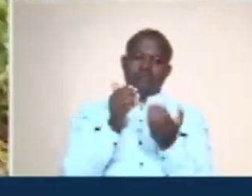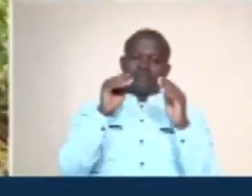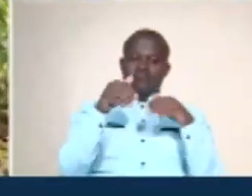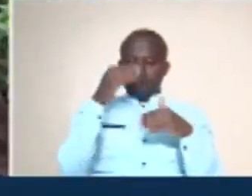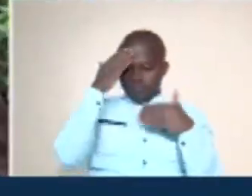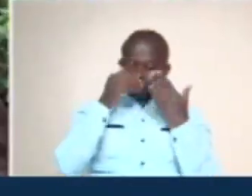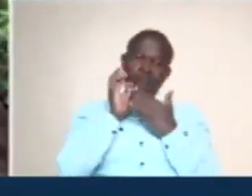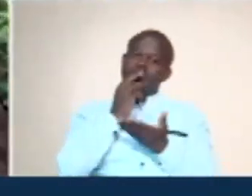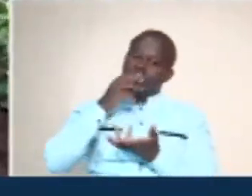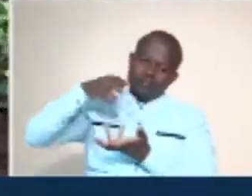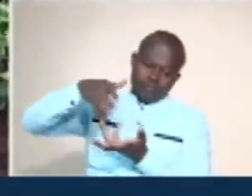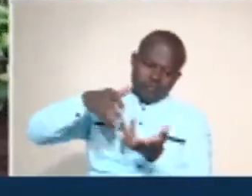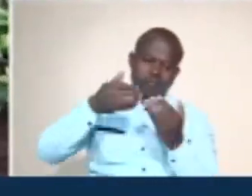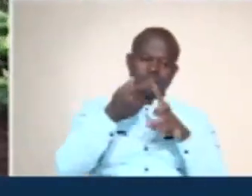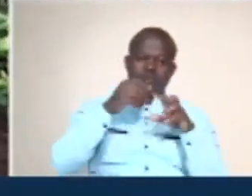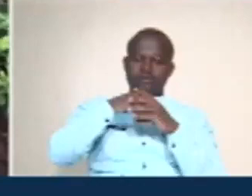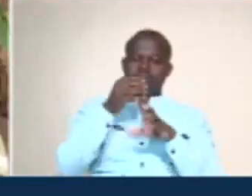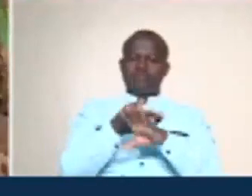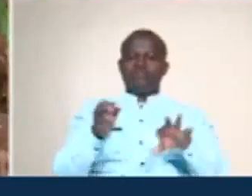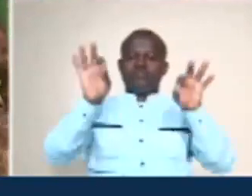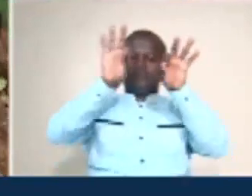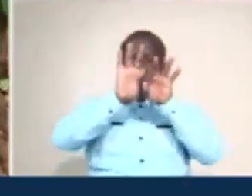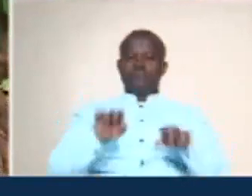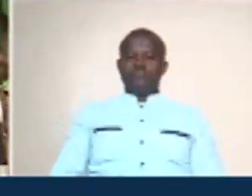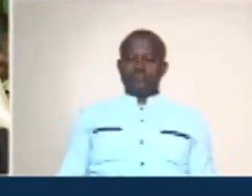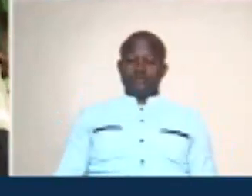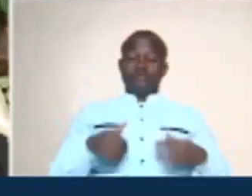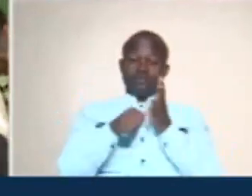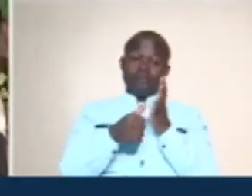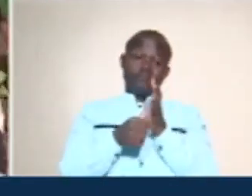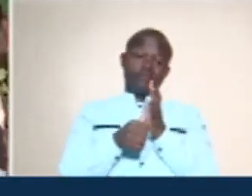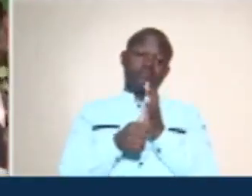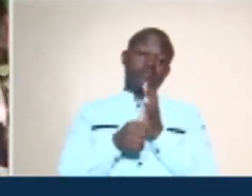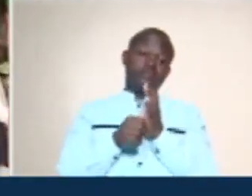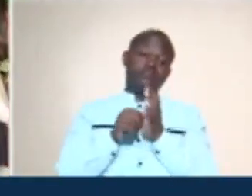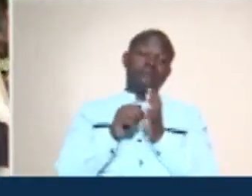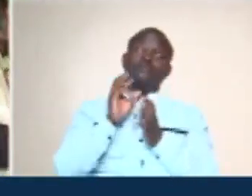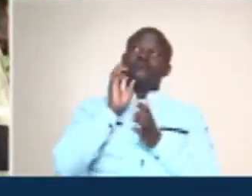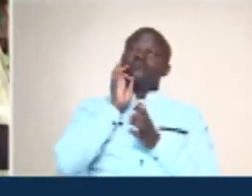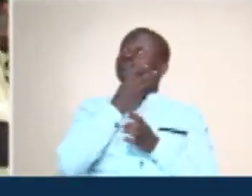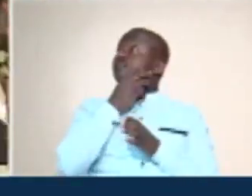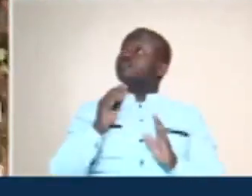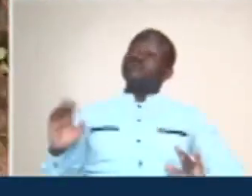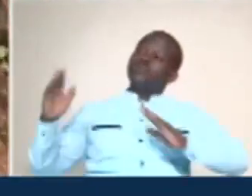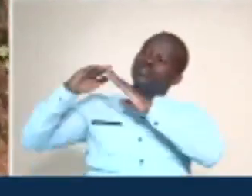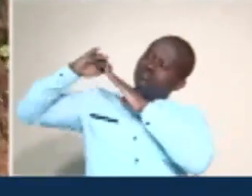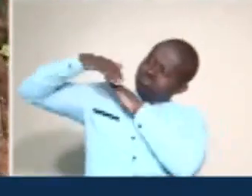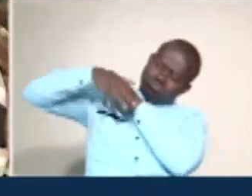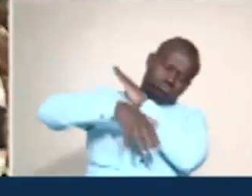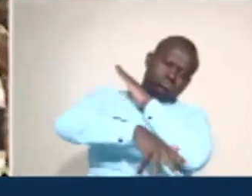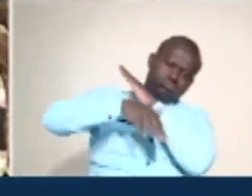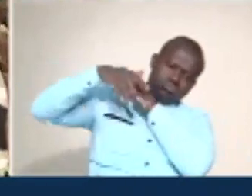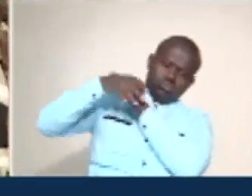kubera isuri ituruka ku birombe bivanwamo ayo mabuye y'agaciro. Ikibazo ni isuri ituruka muri kampani y'amabuye y'agaciro